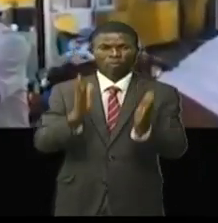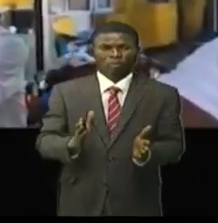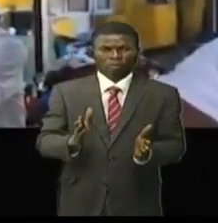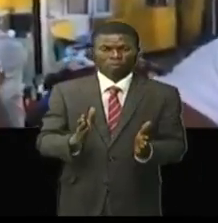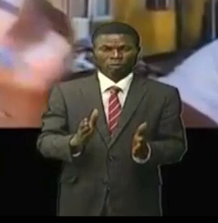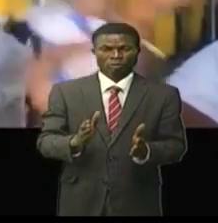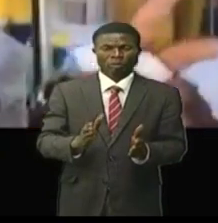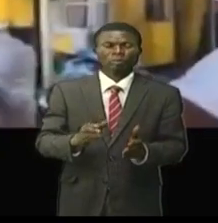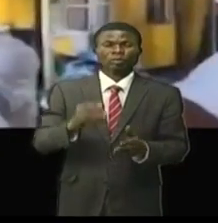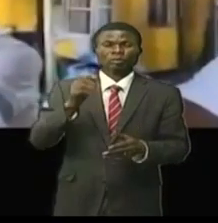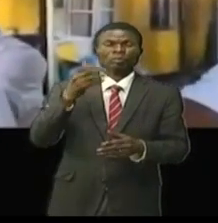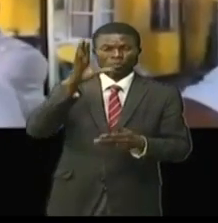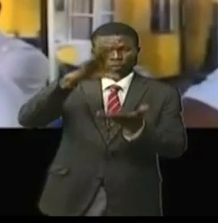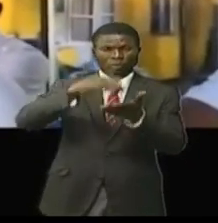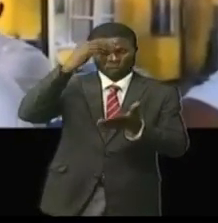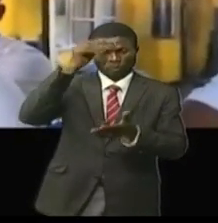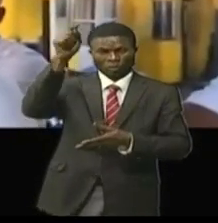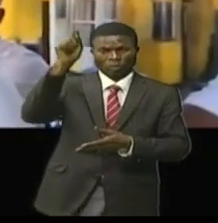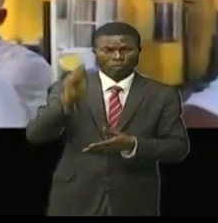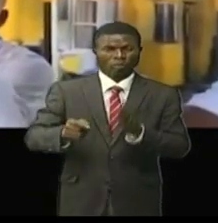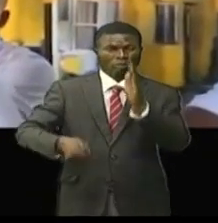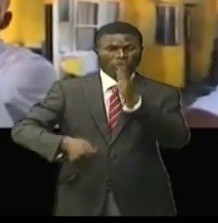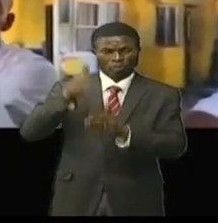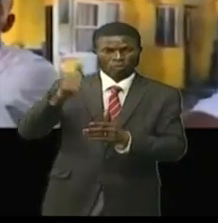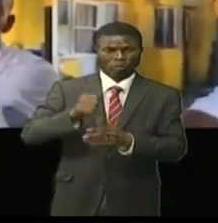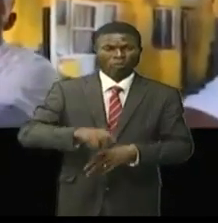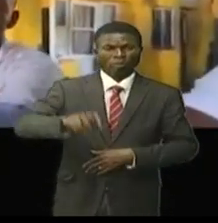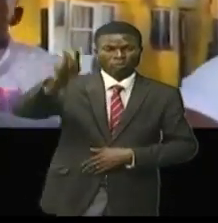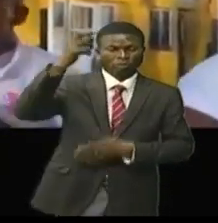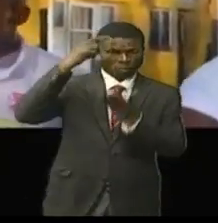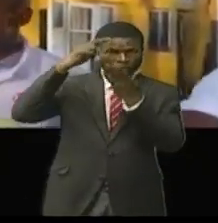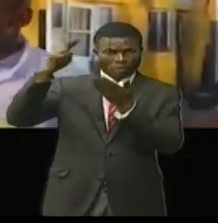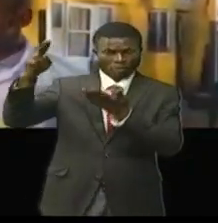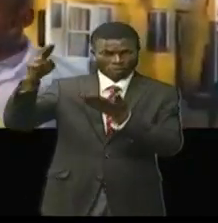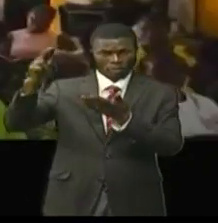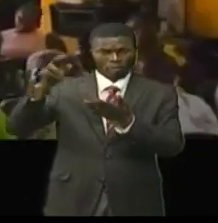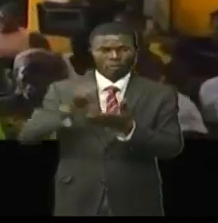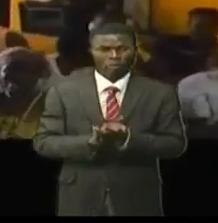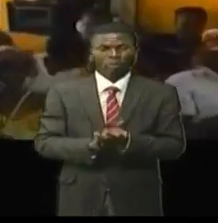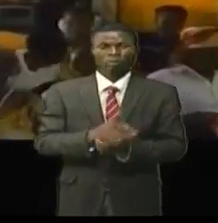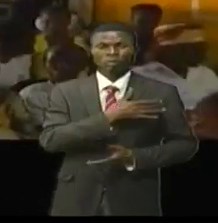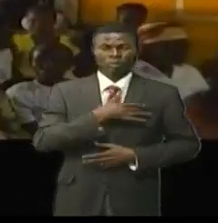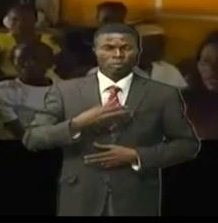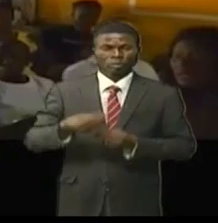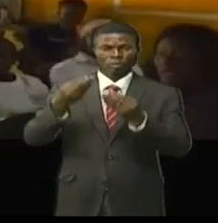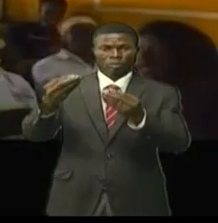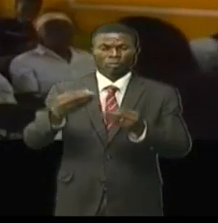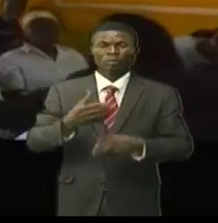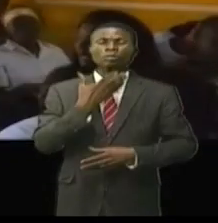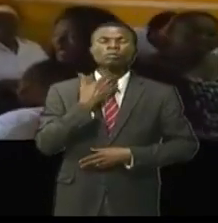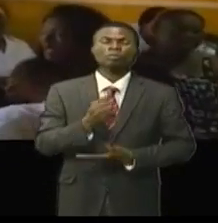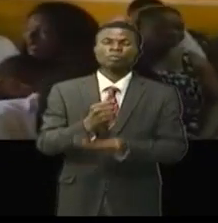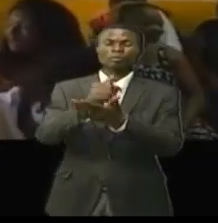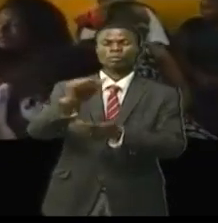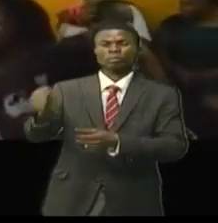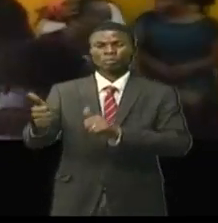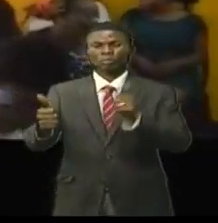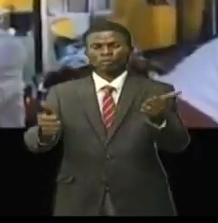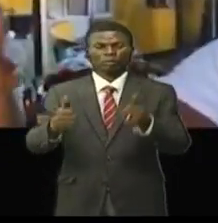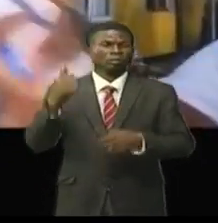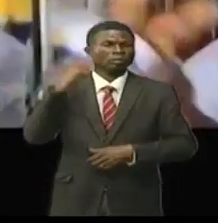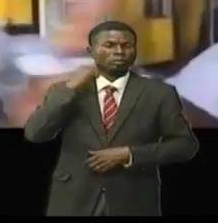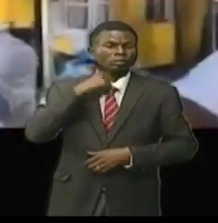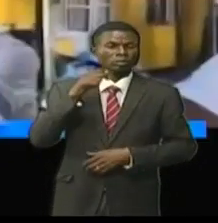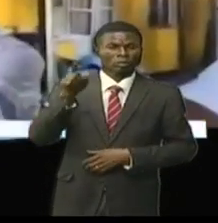les lauréats de 2022 qui doivent aller à l'université. Celui qu'on a surnommé la soif d'aider les autres, le docteur